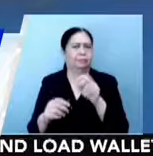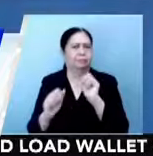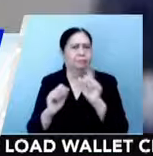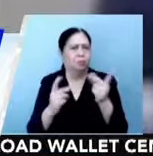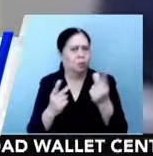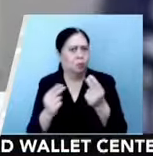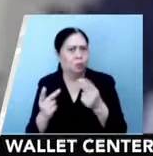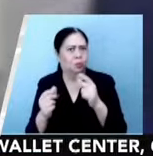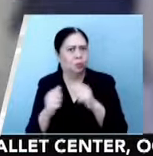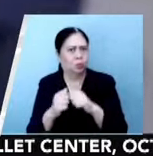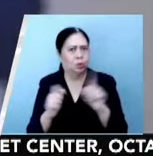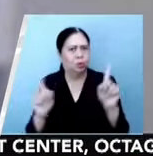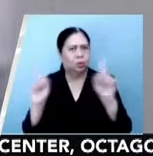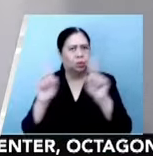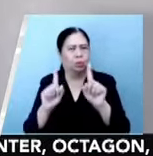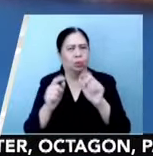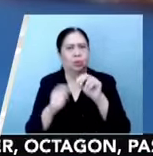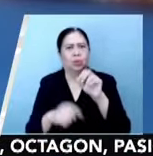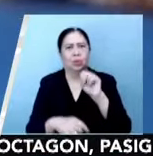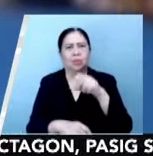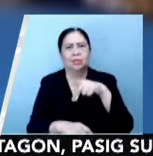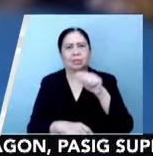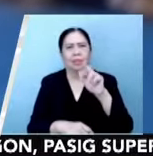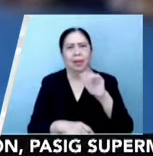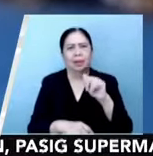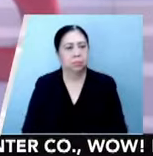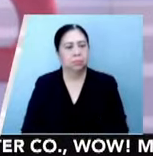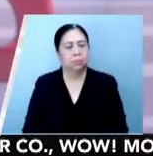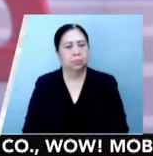ng sparring video.